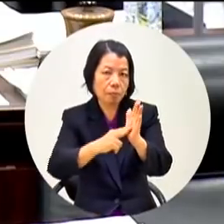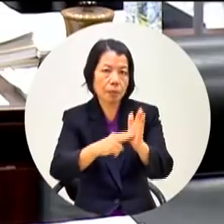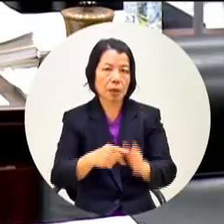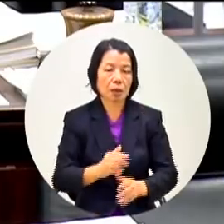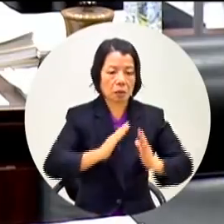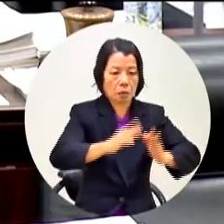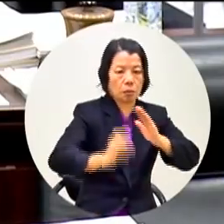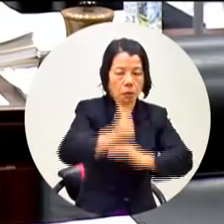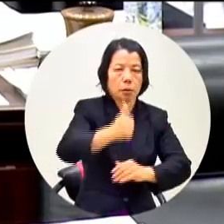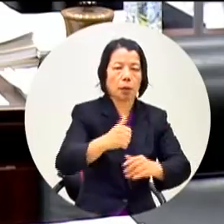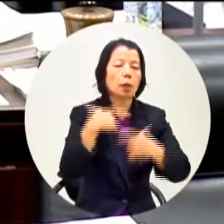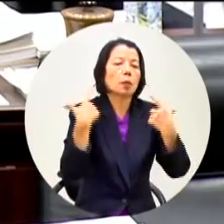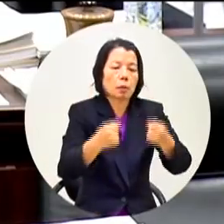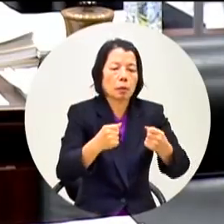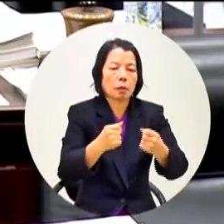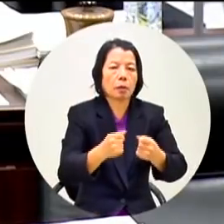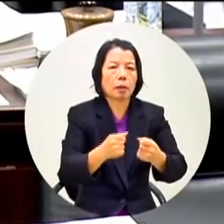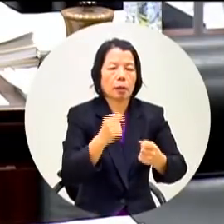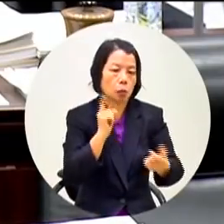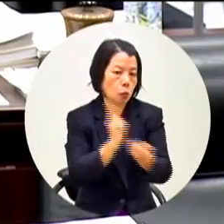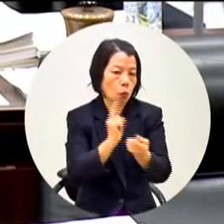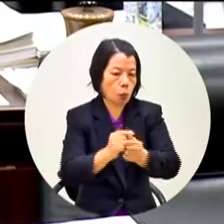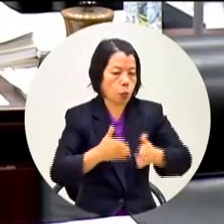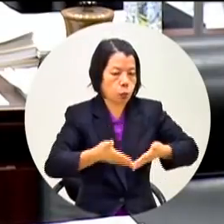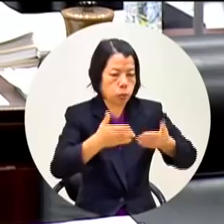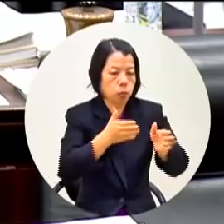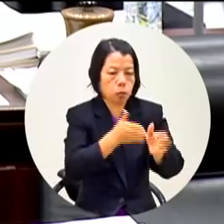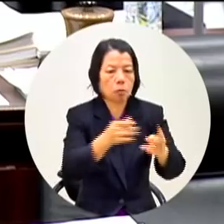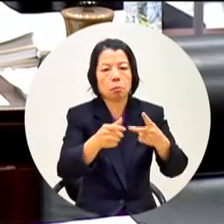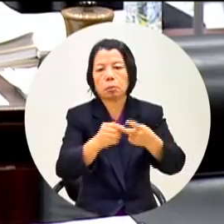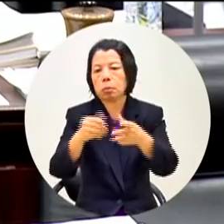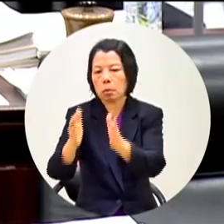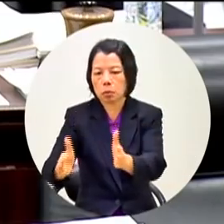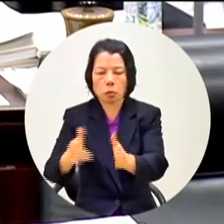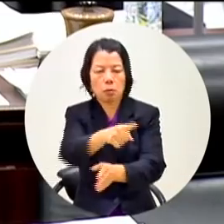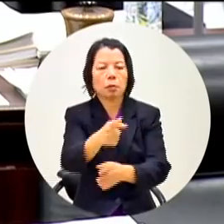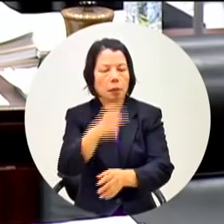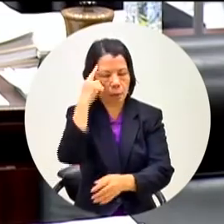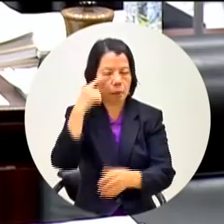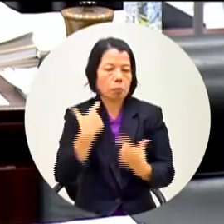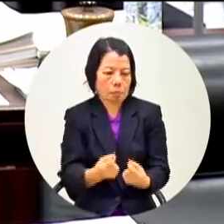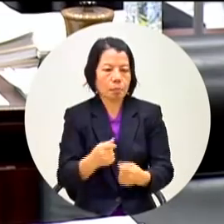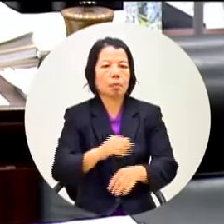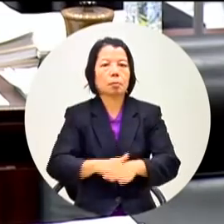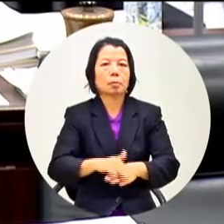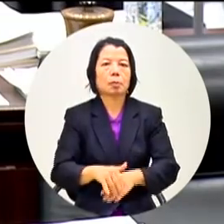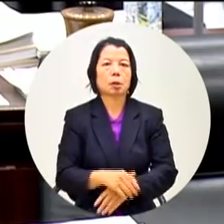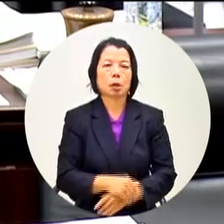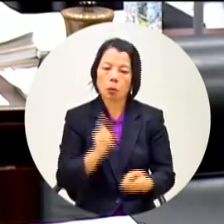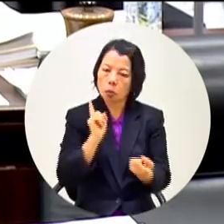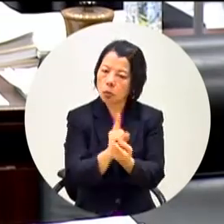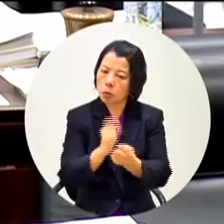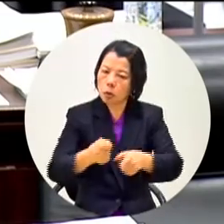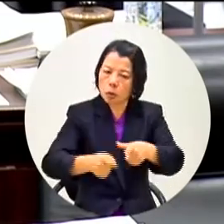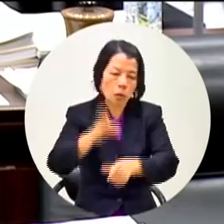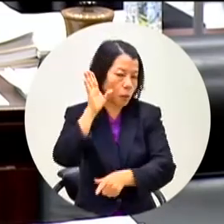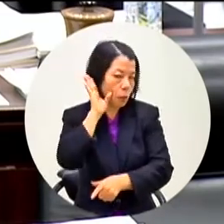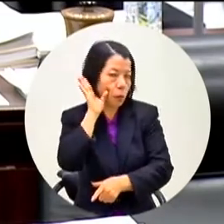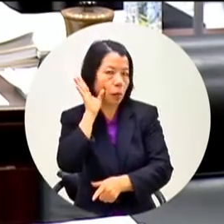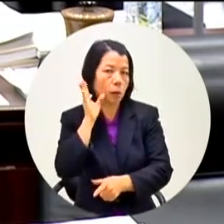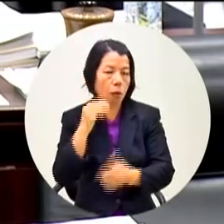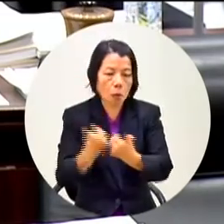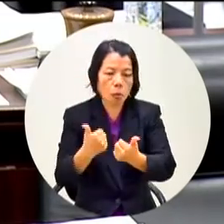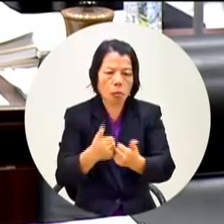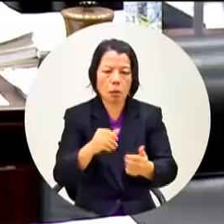为什么？因为捷运局提出的公听会的报告里面。不是高架地下、啊、不然就是优化路线，并没